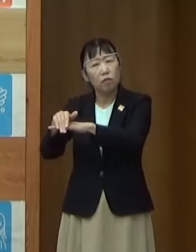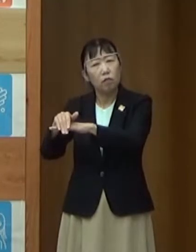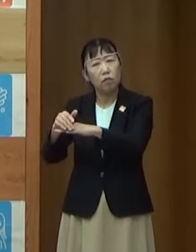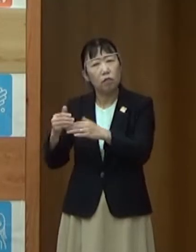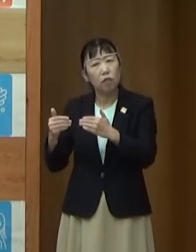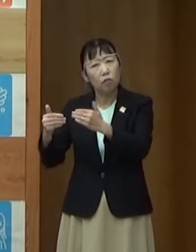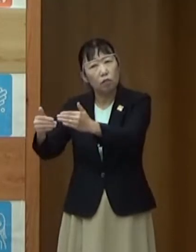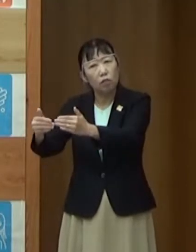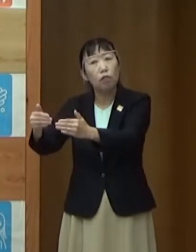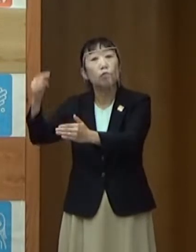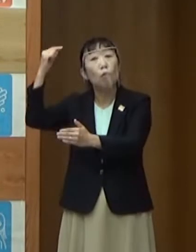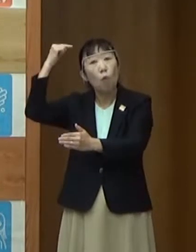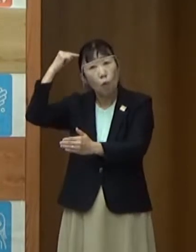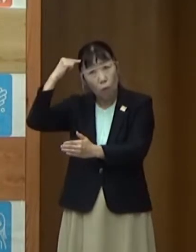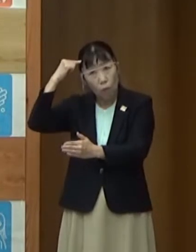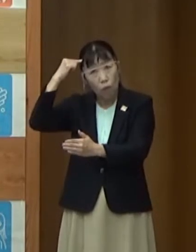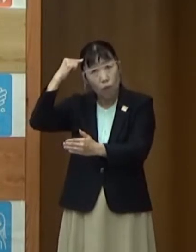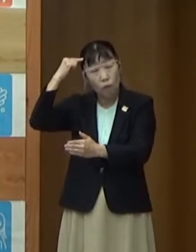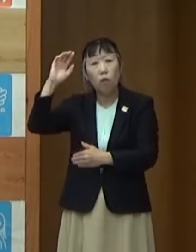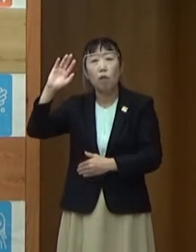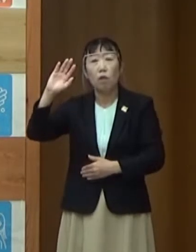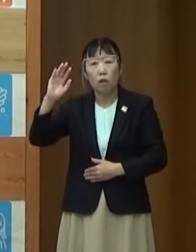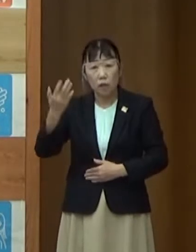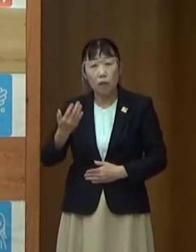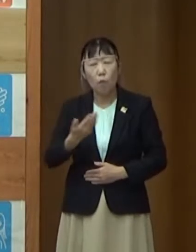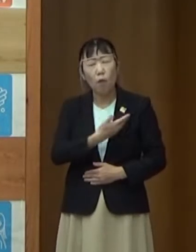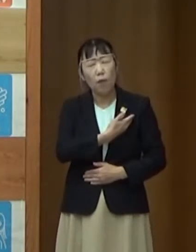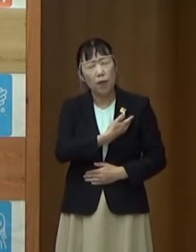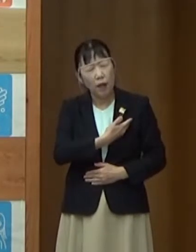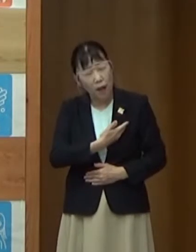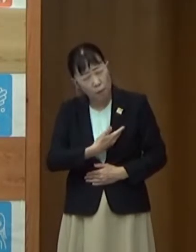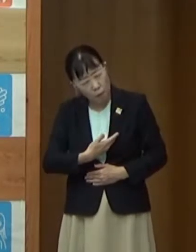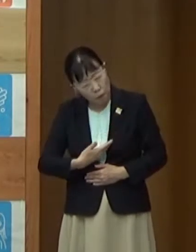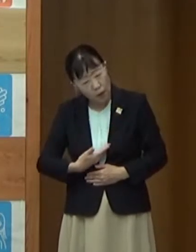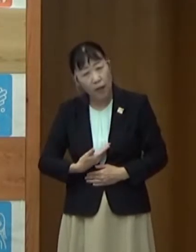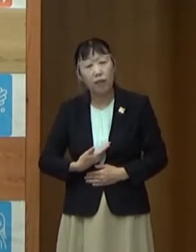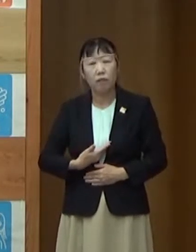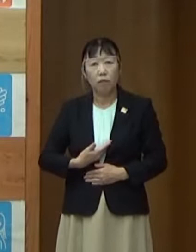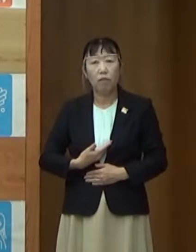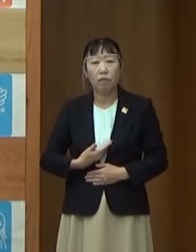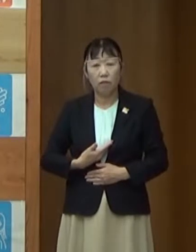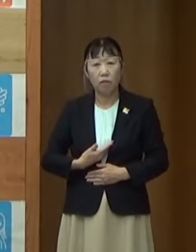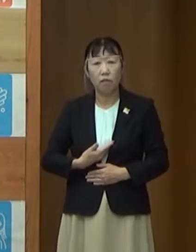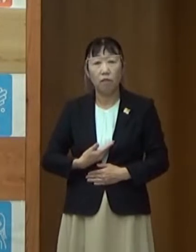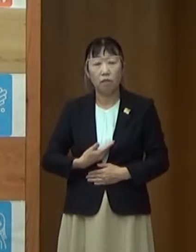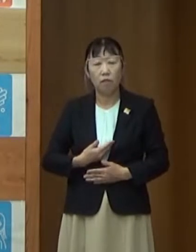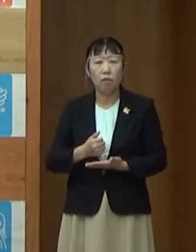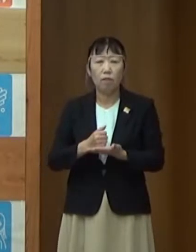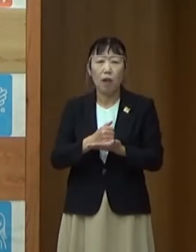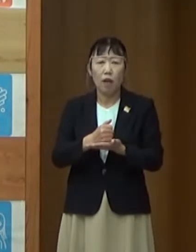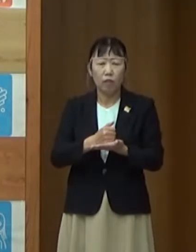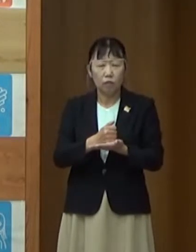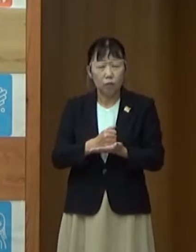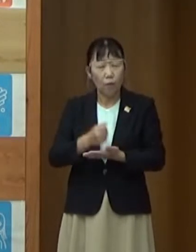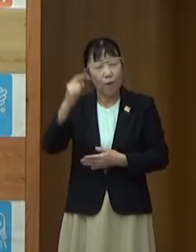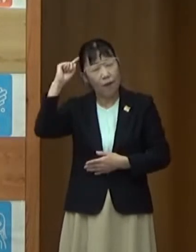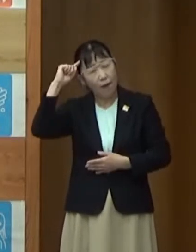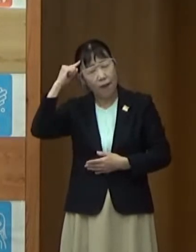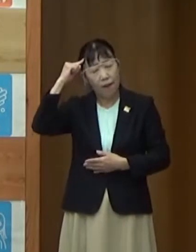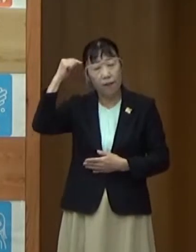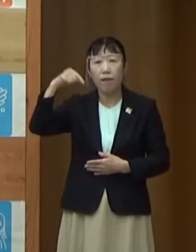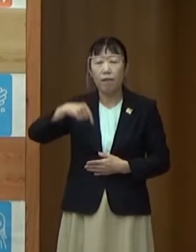というふうに思いますが、そのやむを得ずですね、どうしてもそういったいろんなご都合の中でです